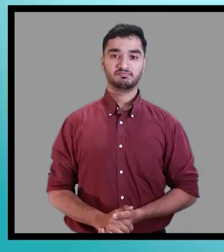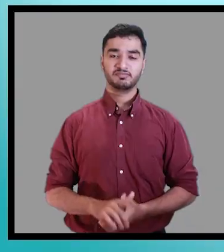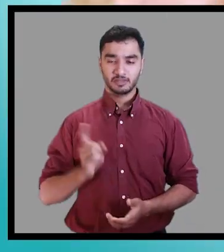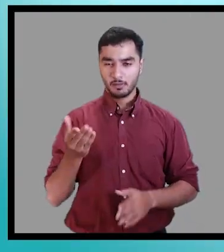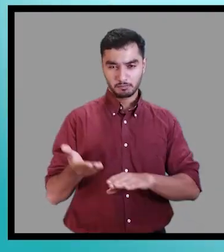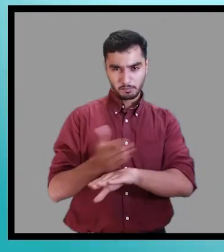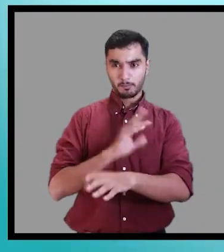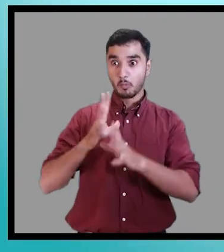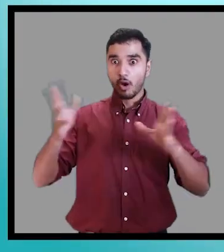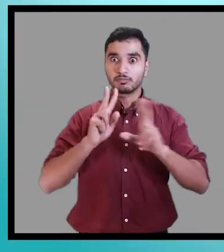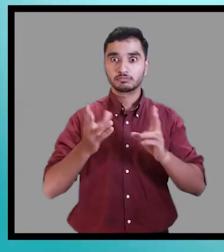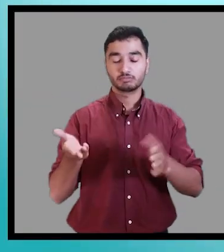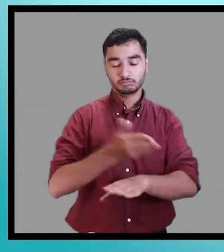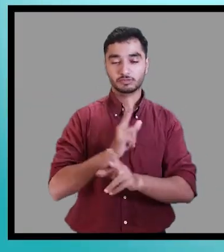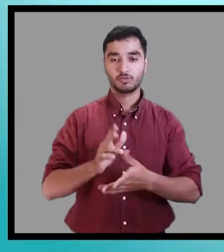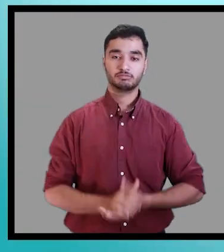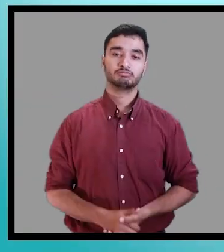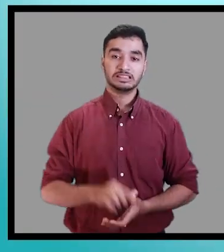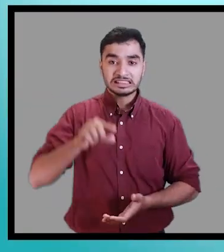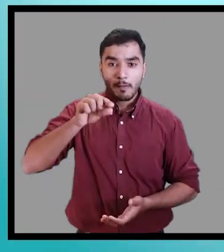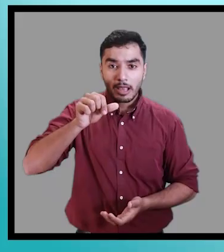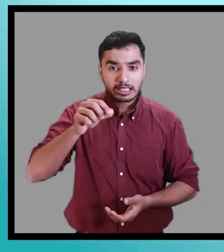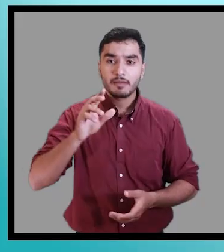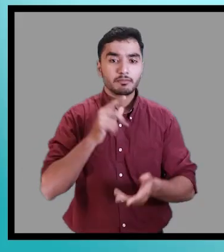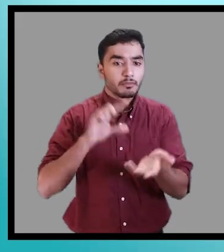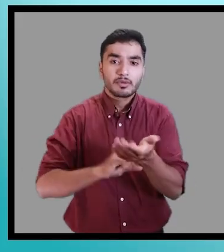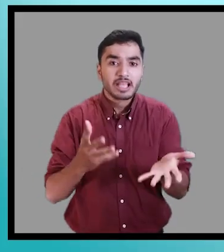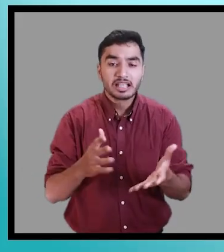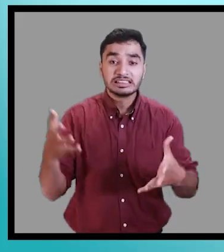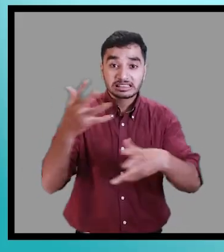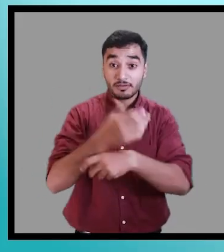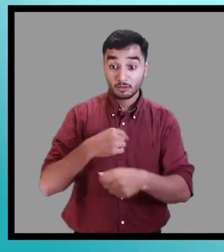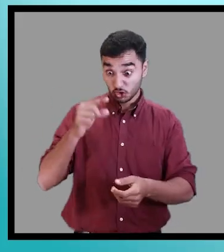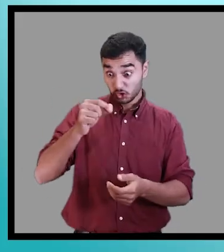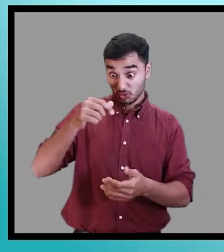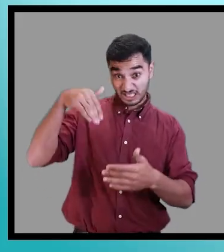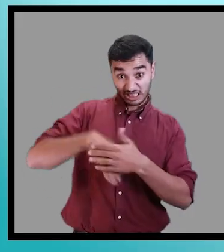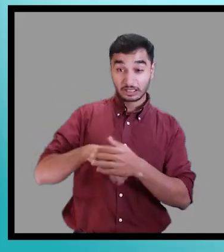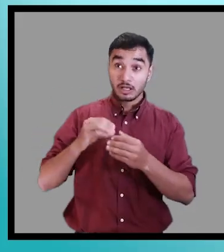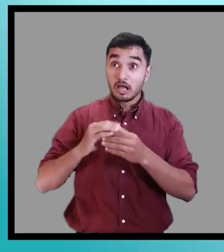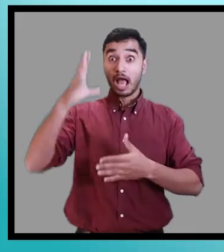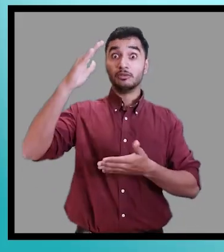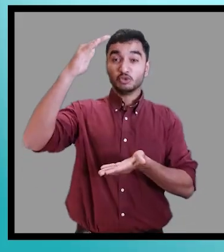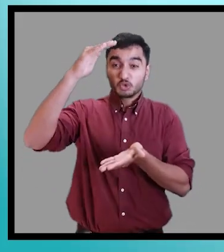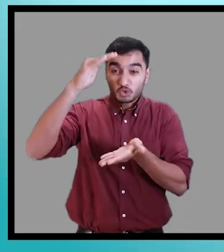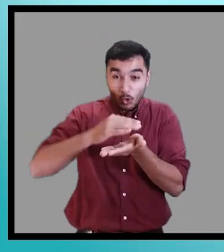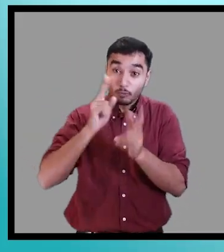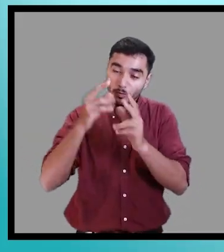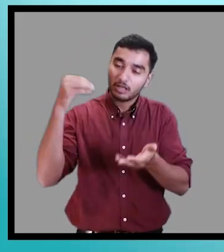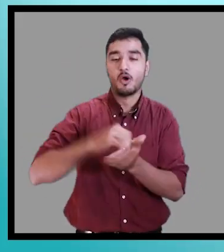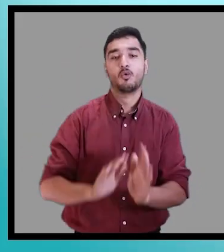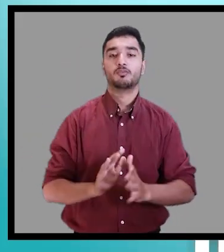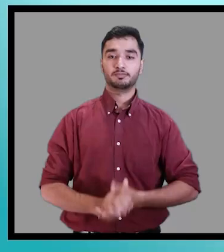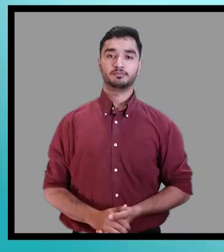है। एक दफा रिकैप कर लेते हैं, बहुत सारी बातें हो गई हैं। डायबिटीज मेलाइटिस असल में शुगर लेवल्स को हाई लेवल से नॉर्मल लेवल तक ना लाने